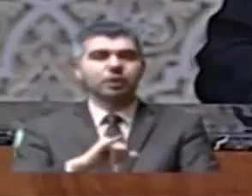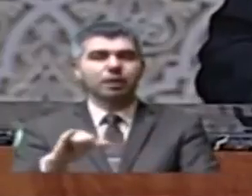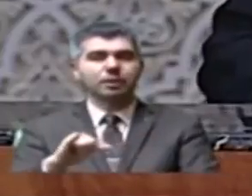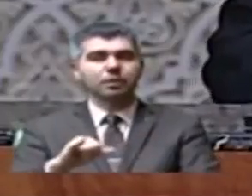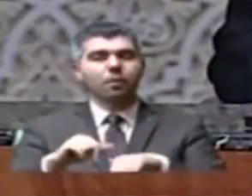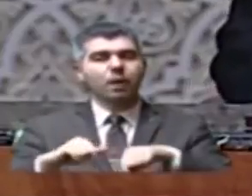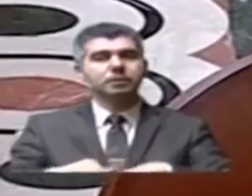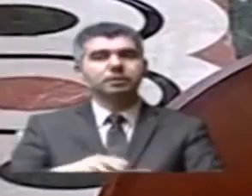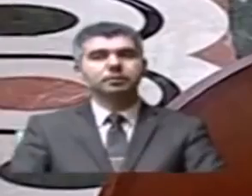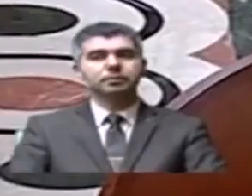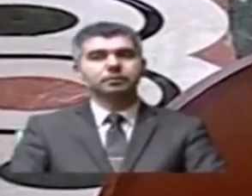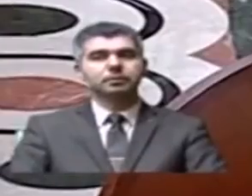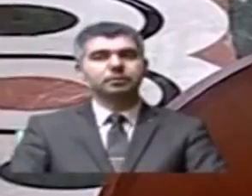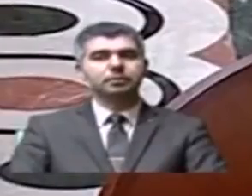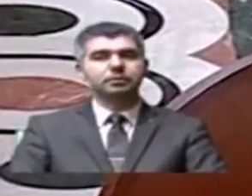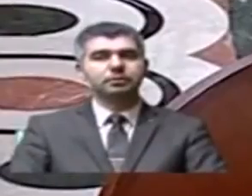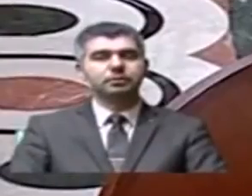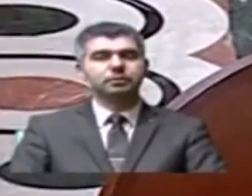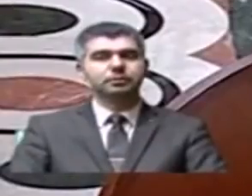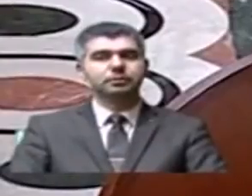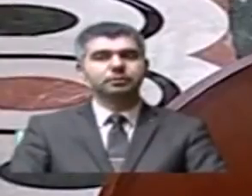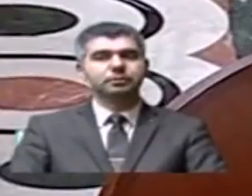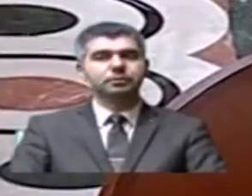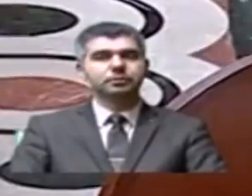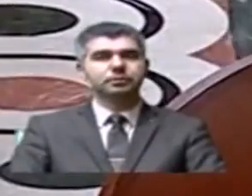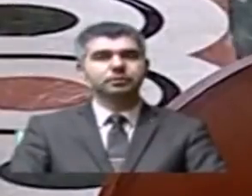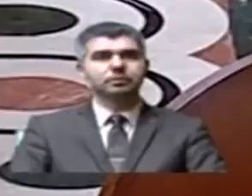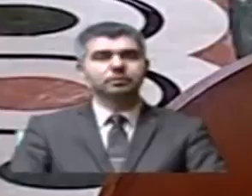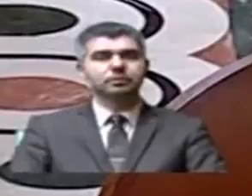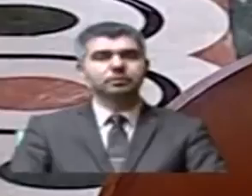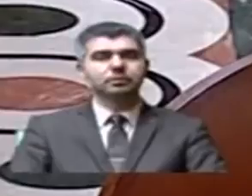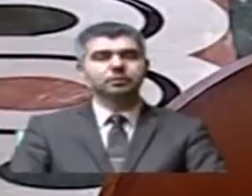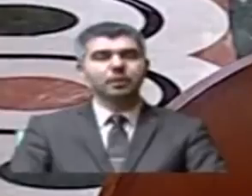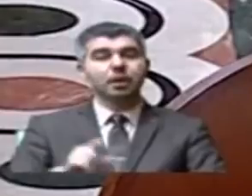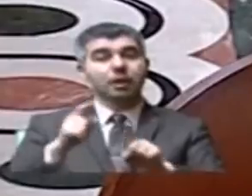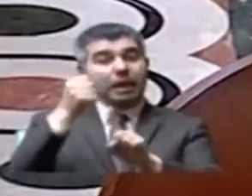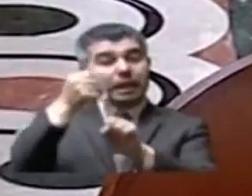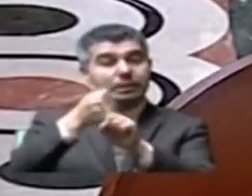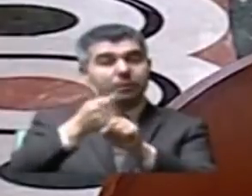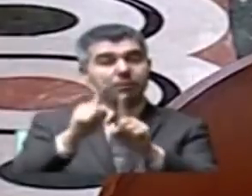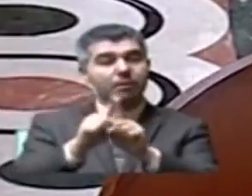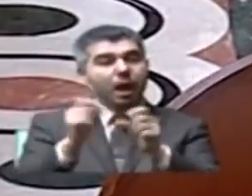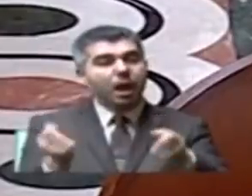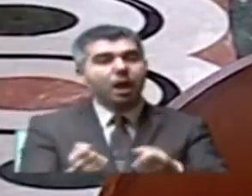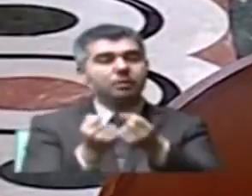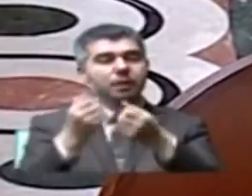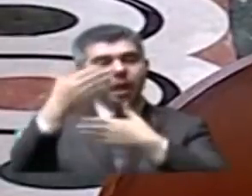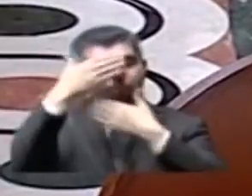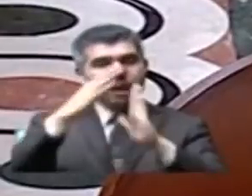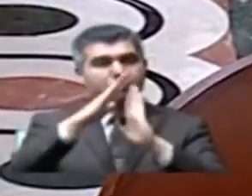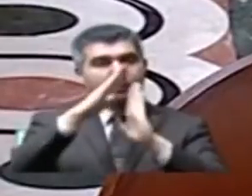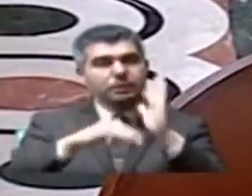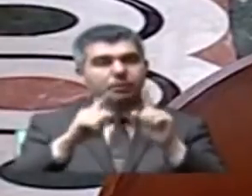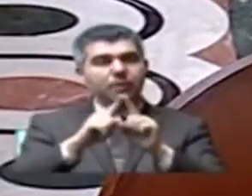عند السيد الوزير. تفضل السيد الوزير. حنا خدامين باش نحسنوا الوضعيه ديال المغرب والحمد لله